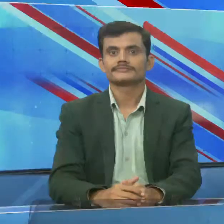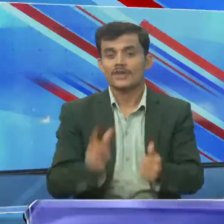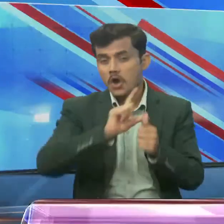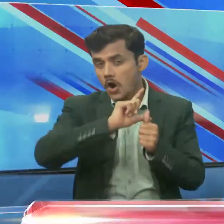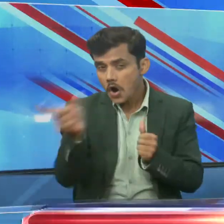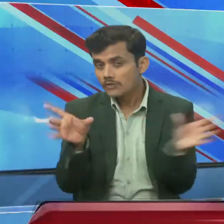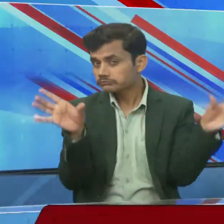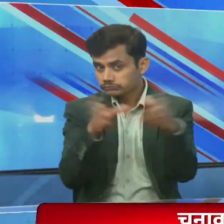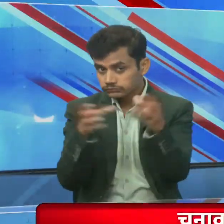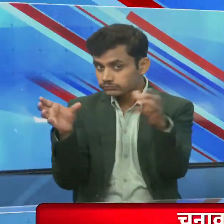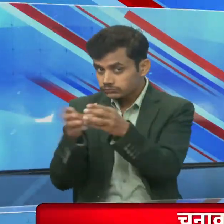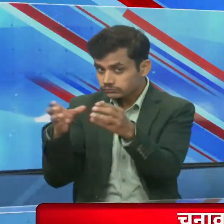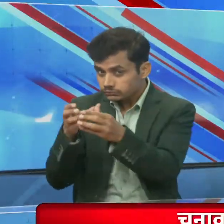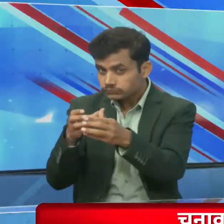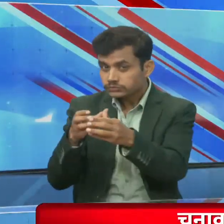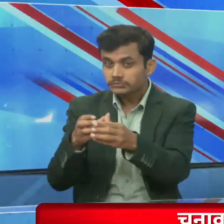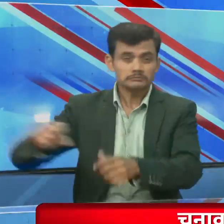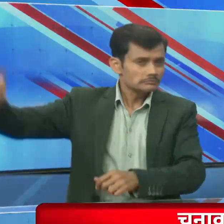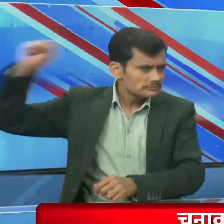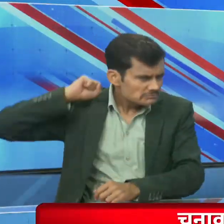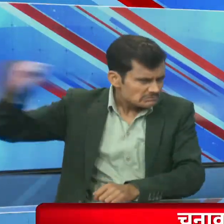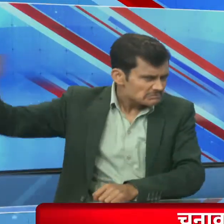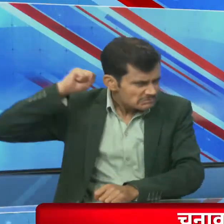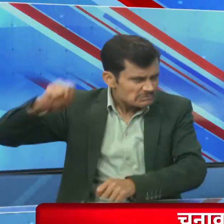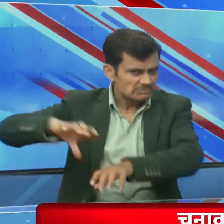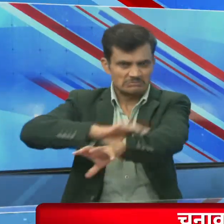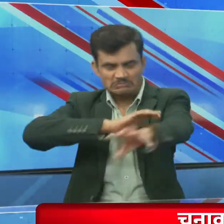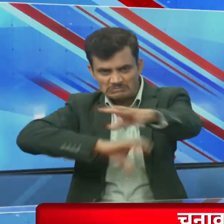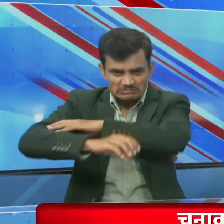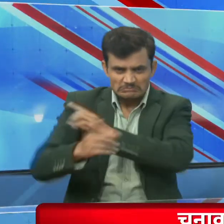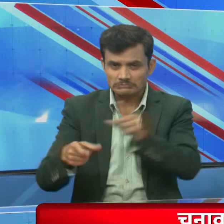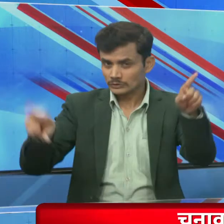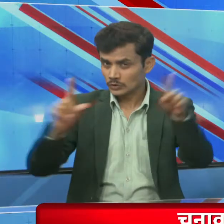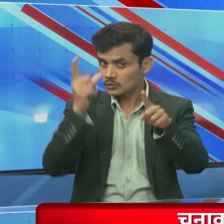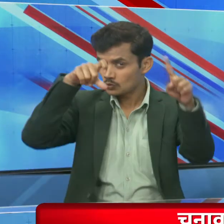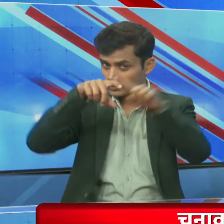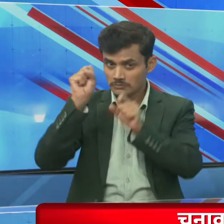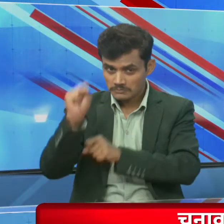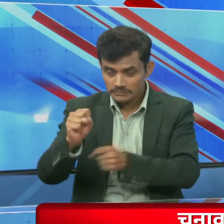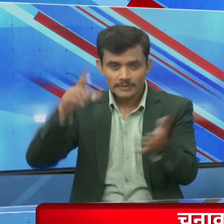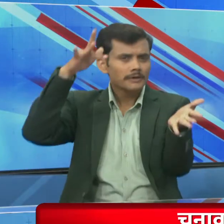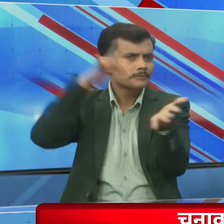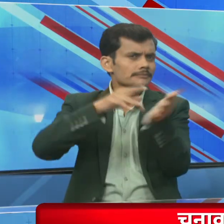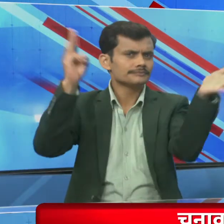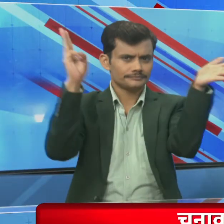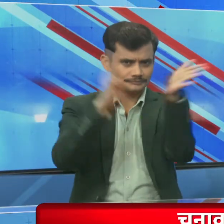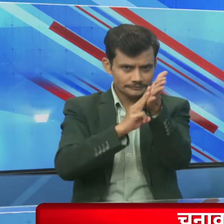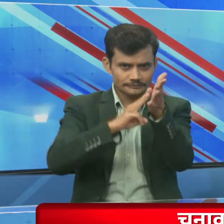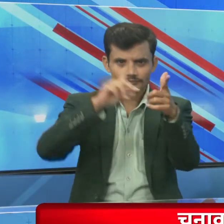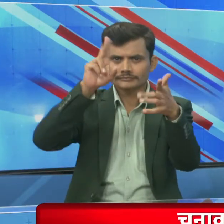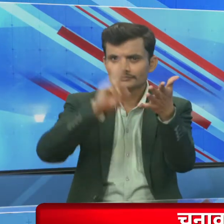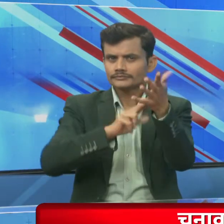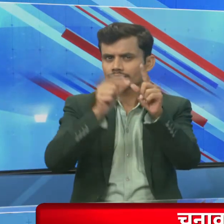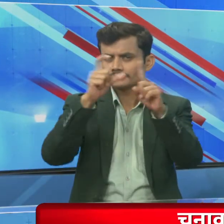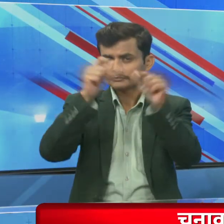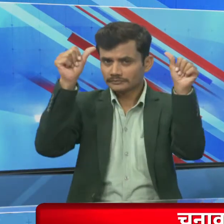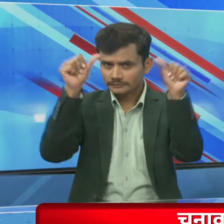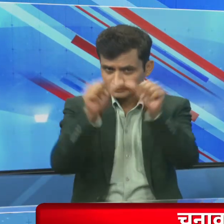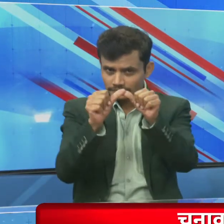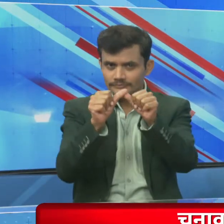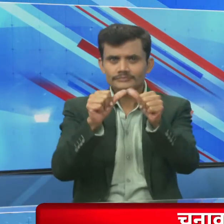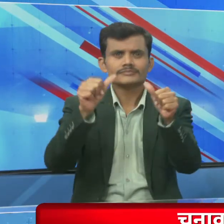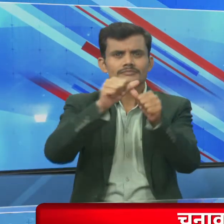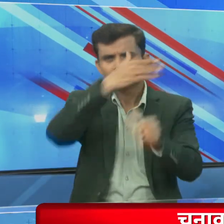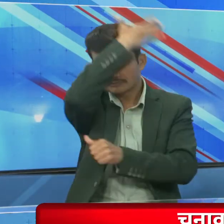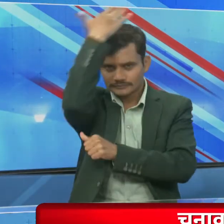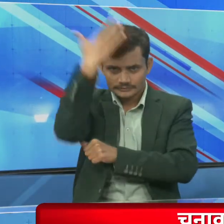सभी दलों के दिग्गजों ने प्रचार में झोंकी ताकत। उत्तराखंड के मसूरी में जेपी नड्डा, अमित शाह त्रिपुरा, मणिपुर और